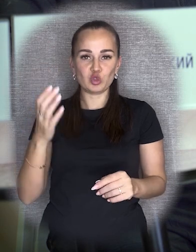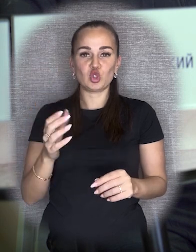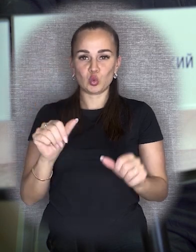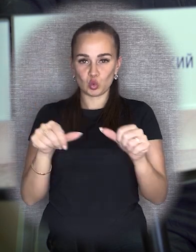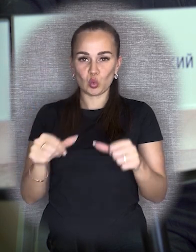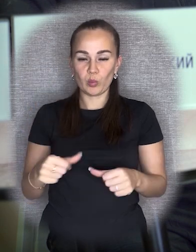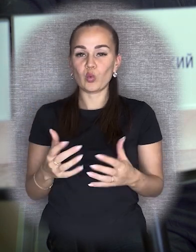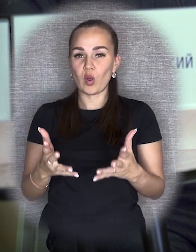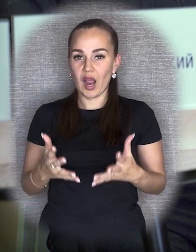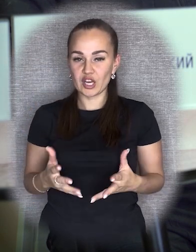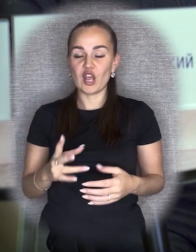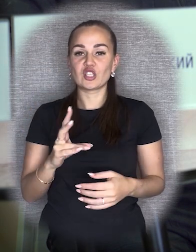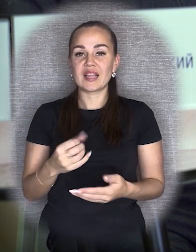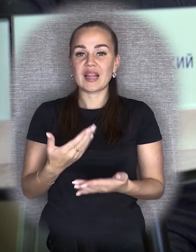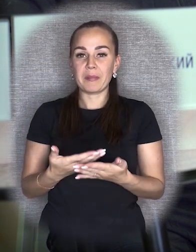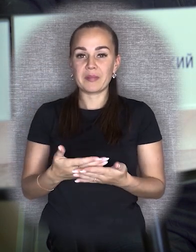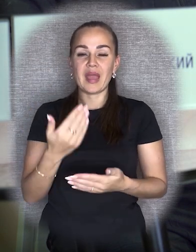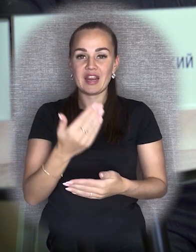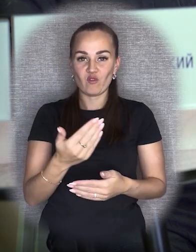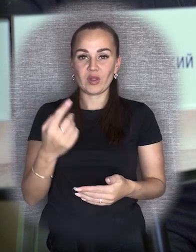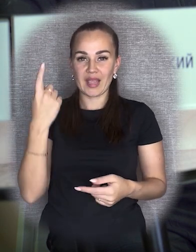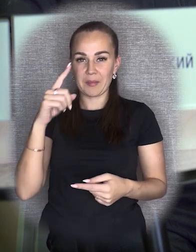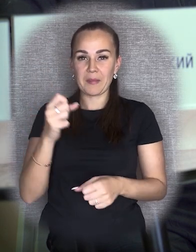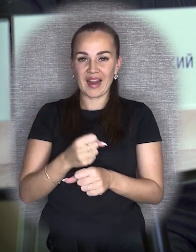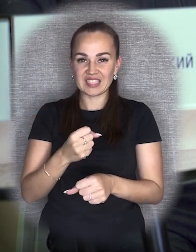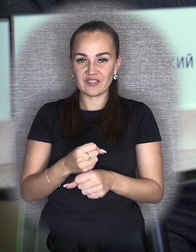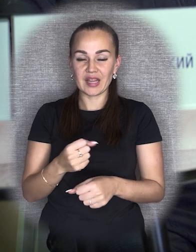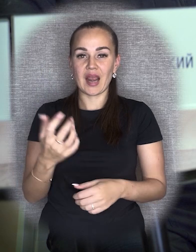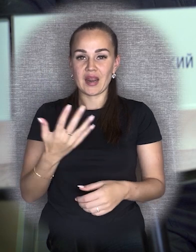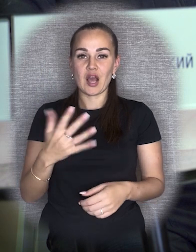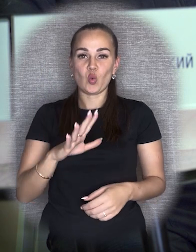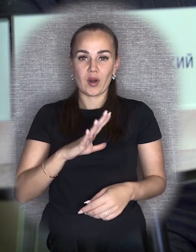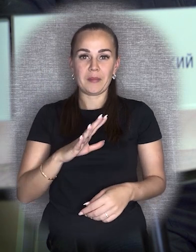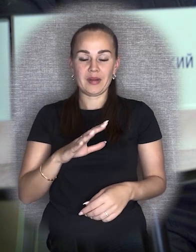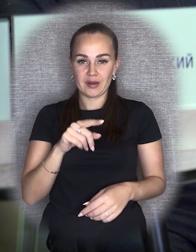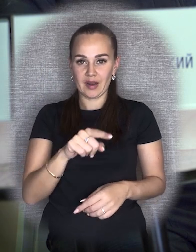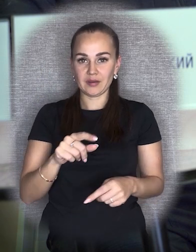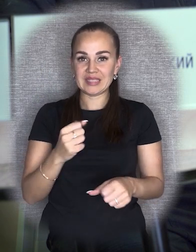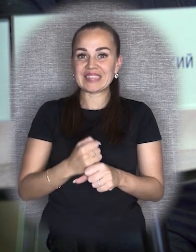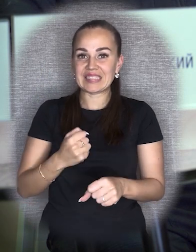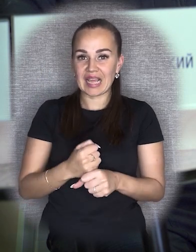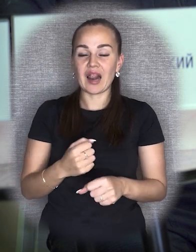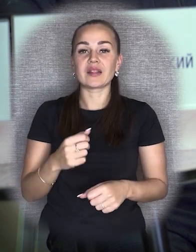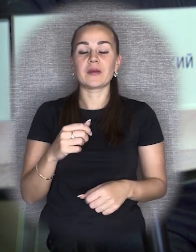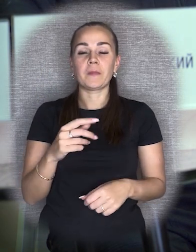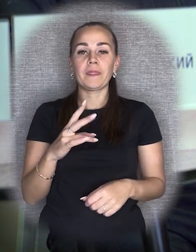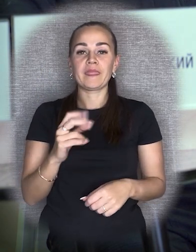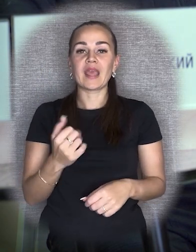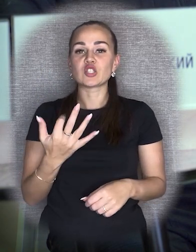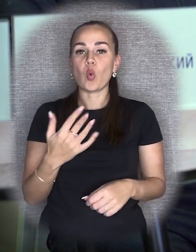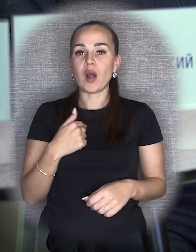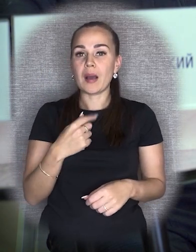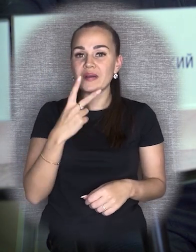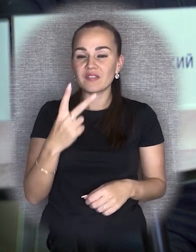безусловно. Но вот на примере тех произведений, которые ими были созданы в результате, мы видим, насколько вот этот